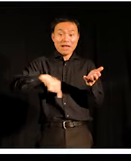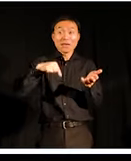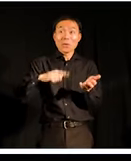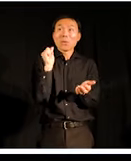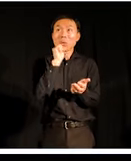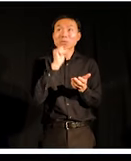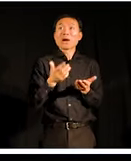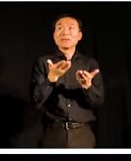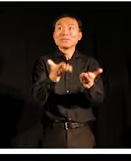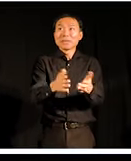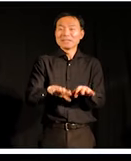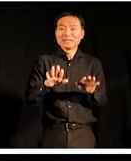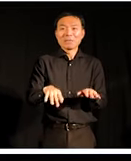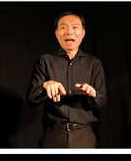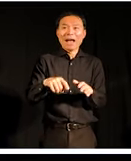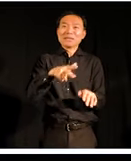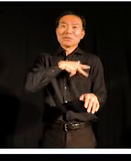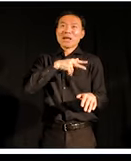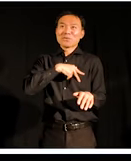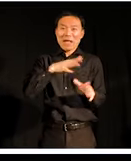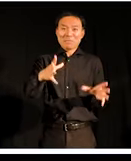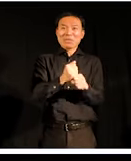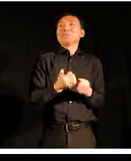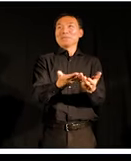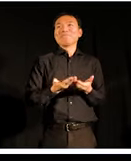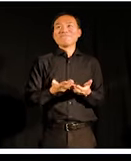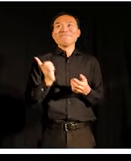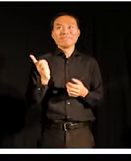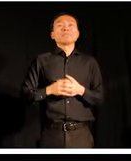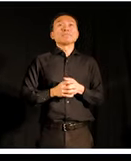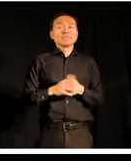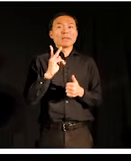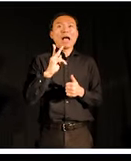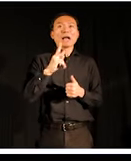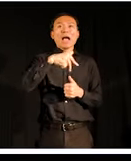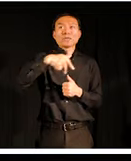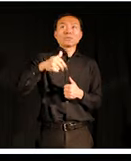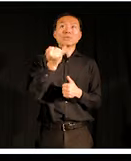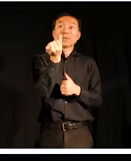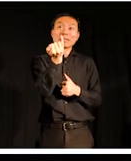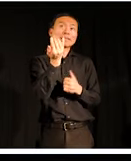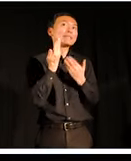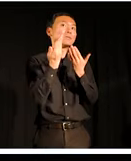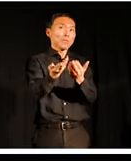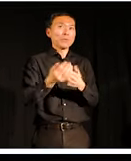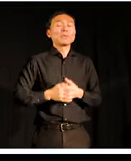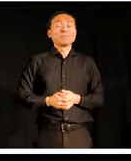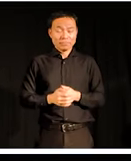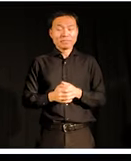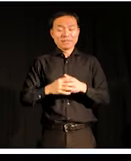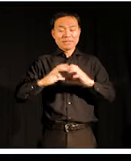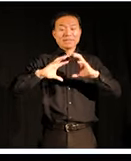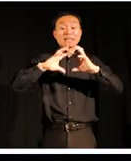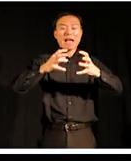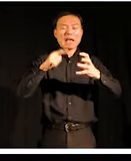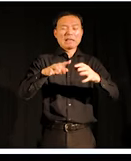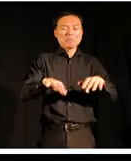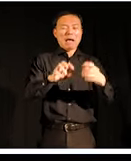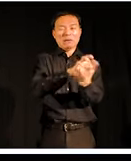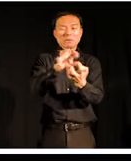スタッフが大慌てで書いてくれましたありがとうございますえずさんへ質問まず世界で紛争が